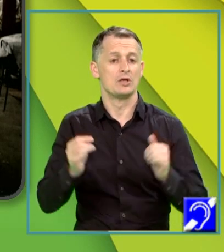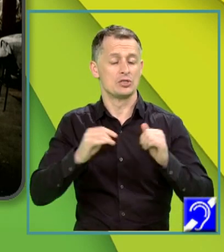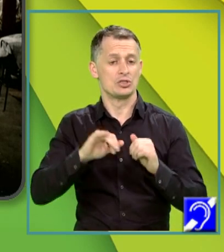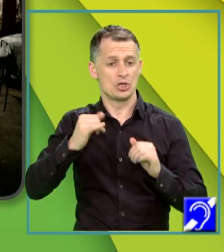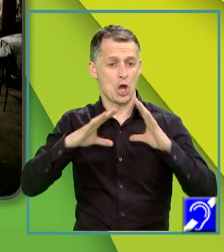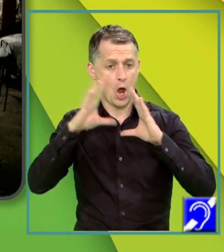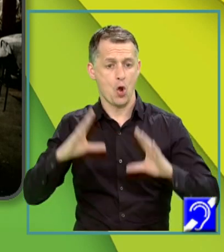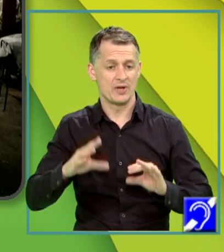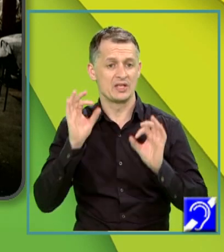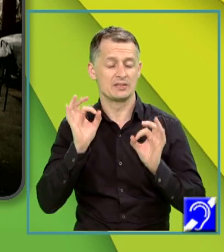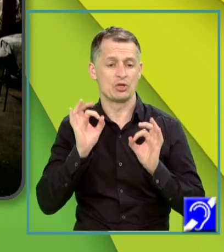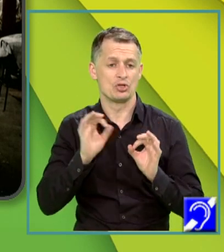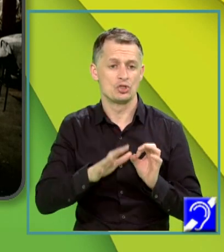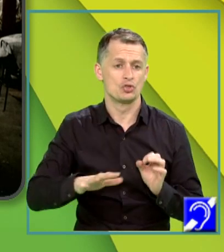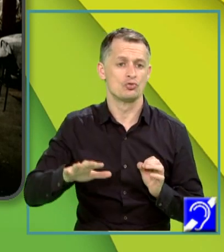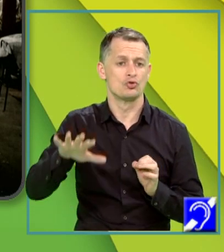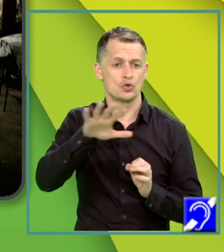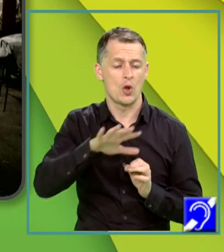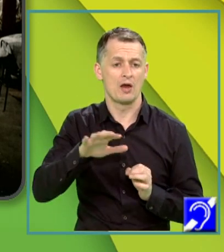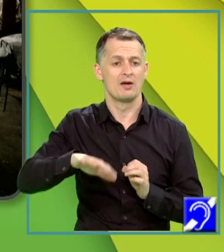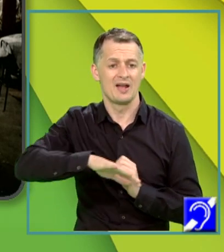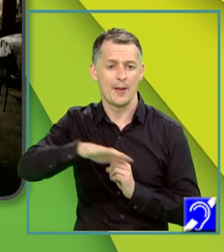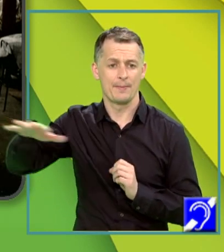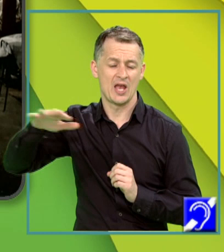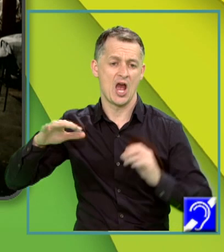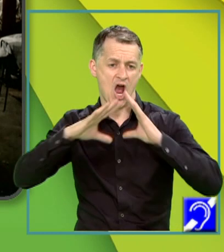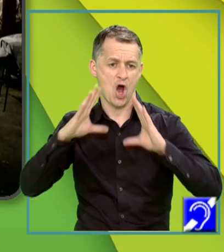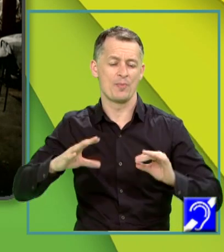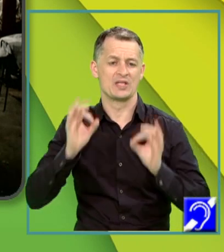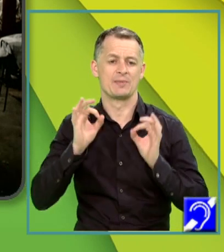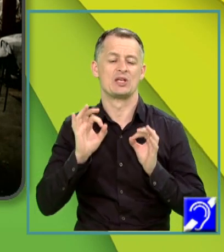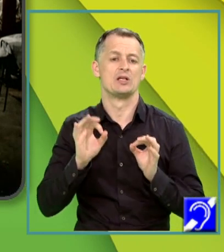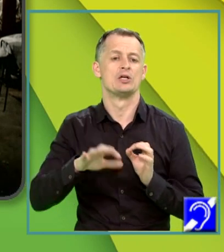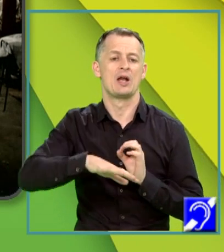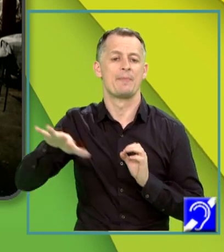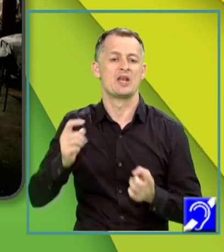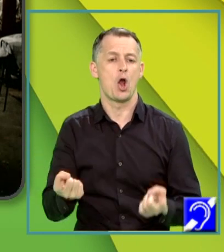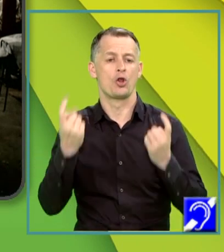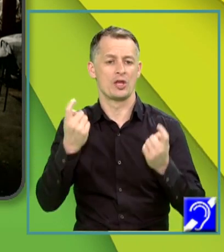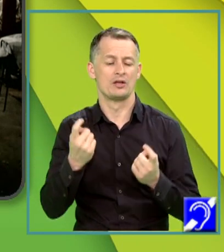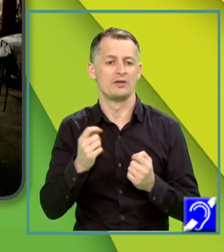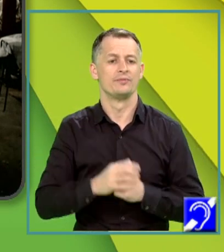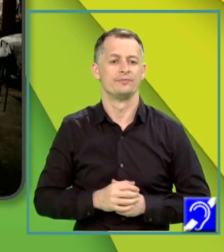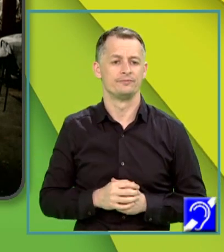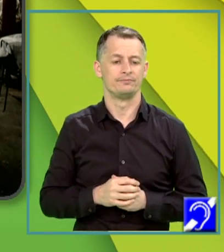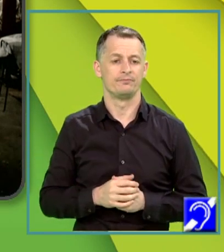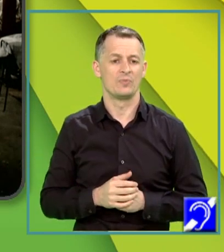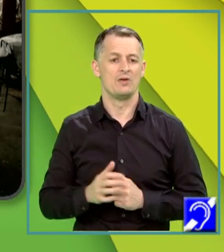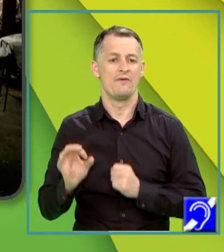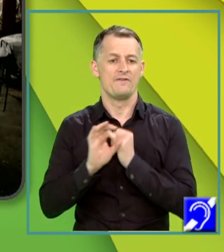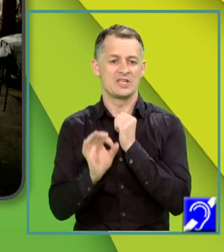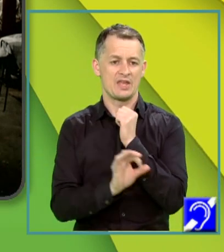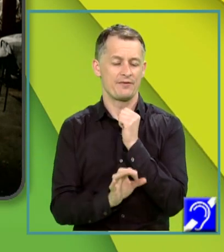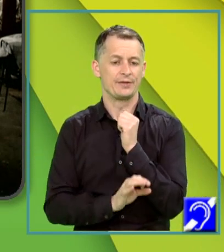țării noastre în special în zona Câmpiei Române mai cu seamă în Câmpia Olteniei în zona localității Dăbuleni viță de vie